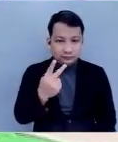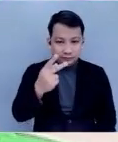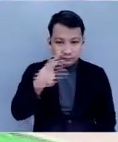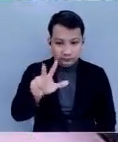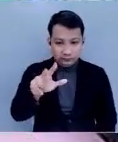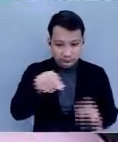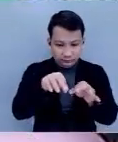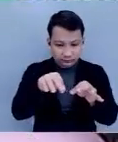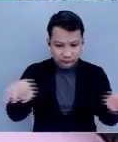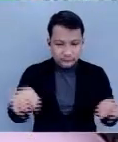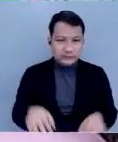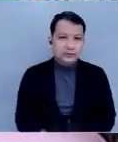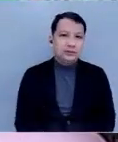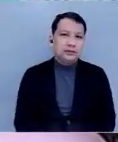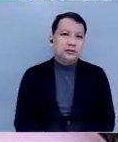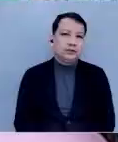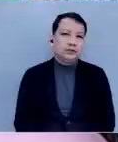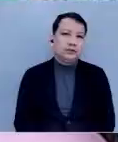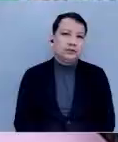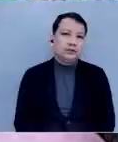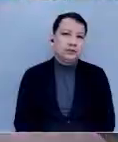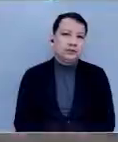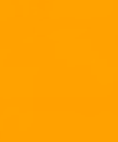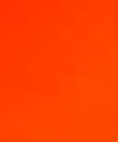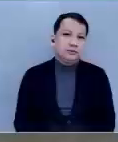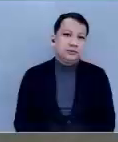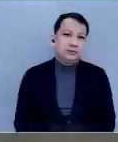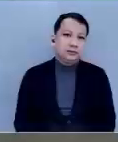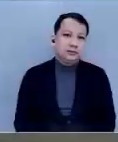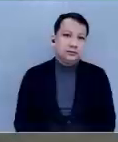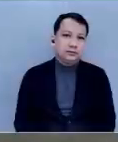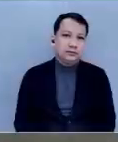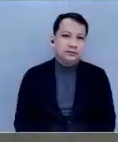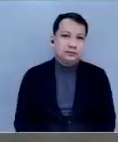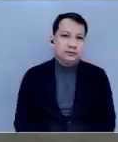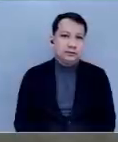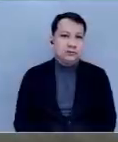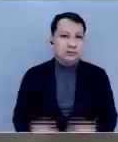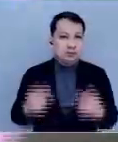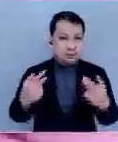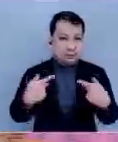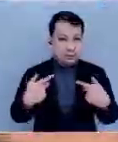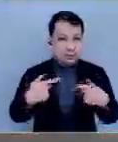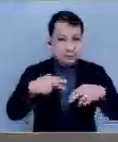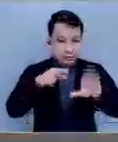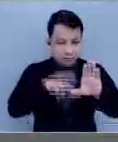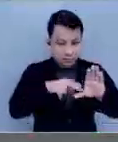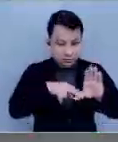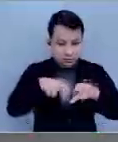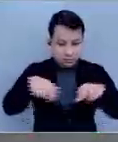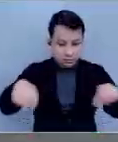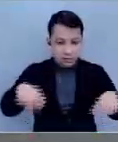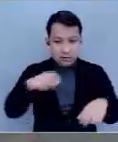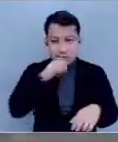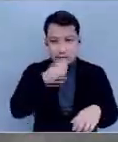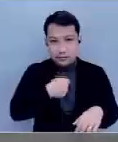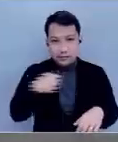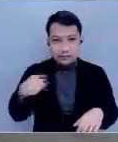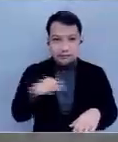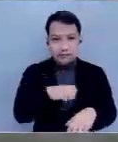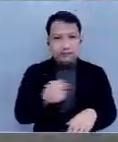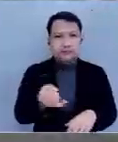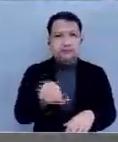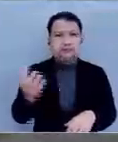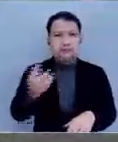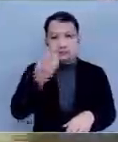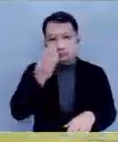Kaya Gretchen, ipakita natin yung sitwasyon dito sa covered court, no? Nakalaan dito, may mga upuan naman para sa mga senior citizen. Mangilan-ngilan lamang